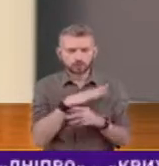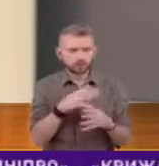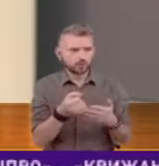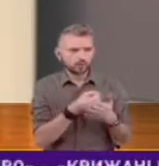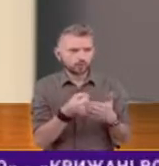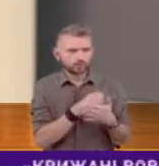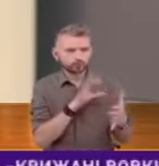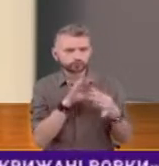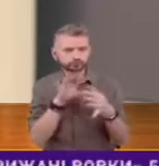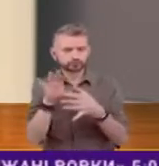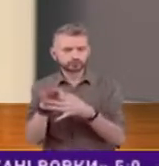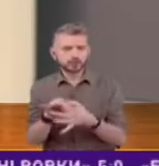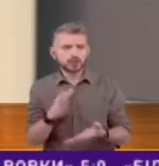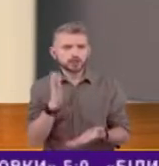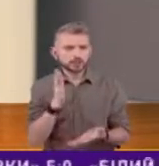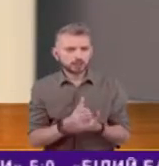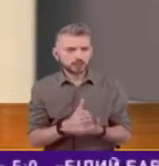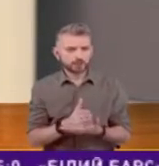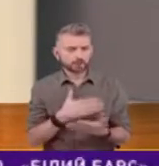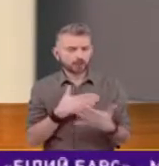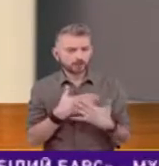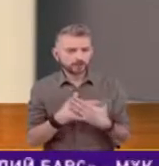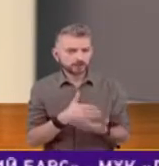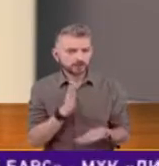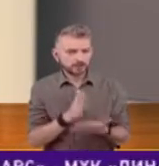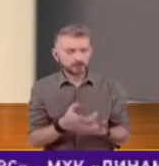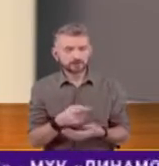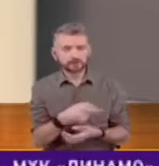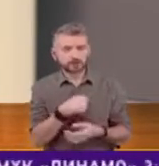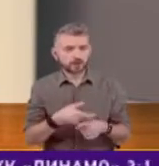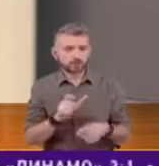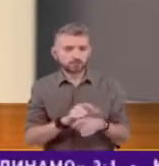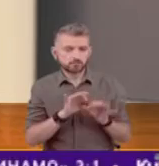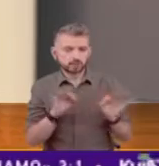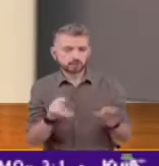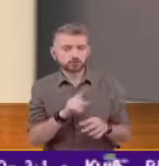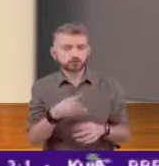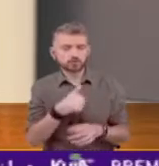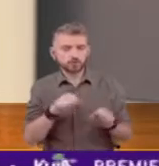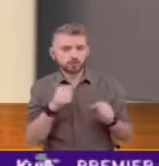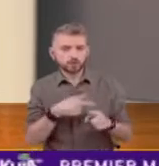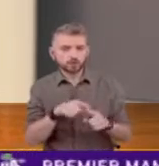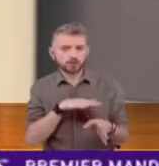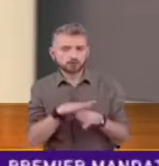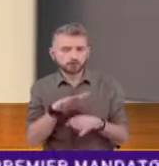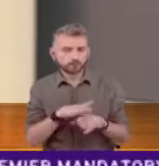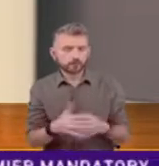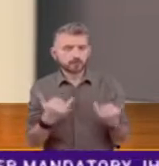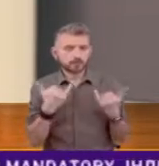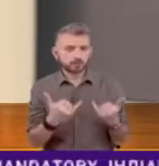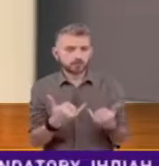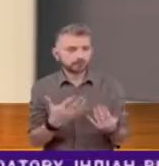Тобто є активність. Да. Для нас, насправді, це дуже прекрасно, що ми можемо це імплементувати. Тепер крок